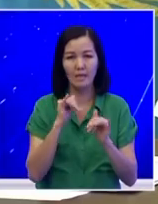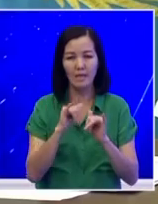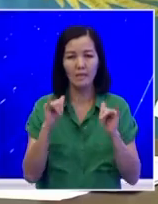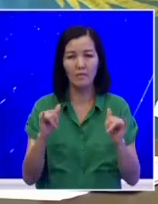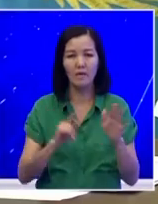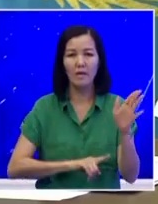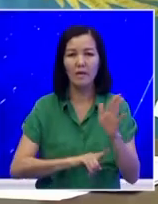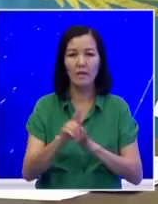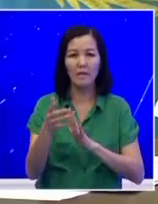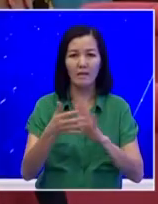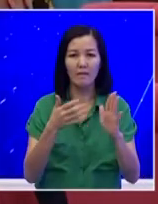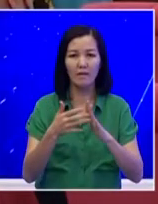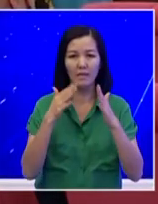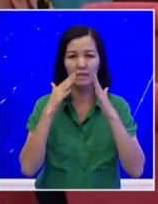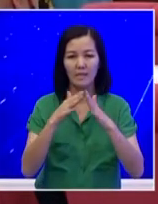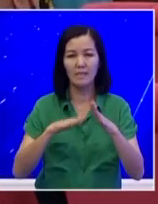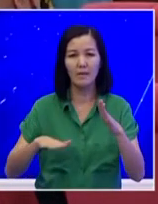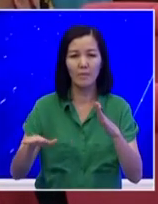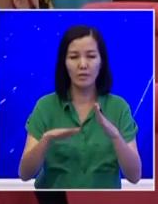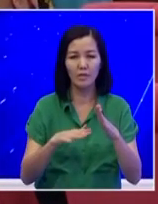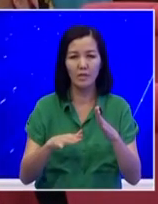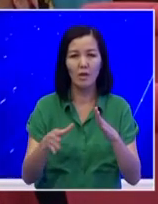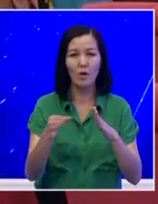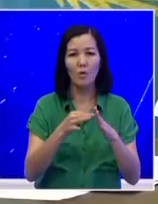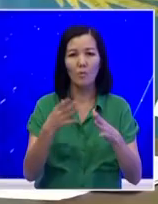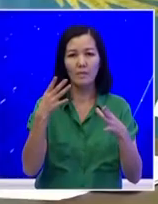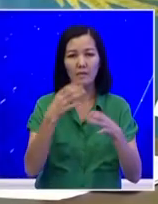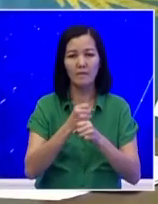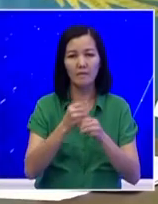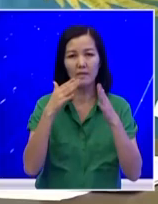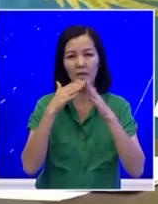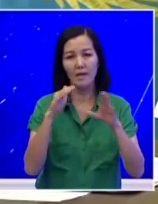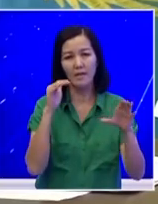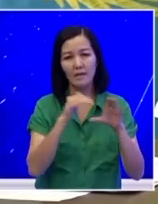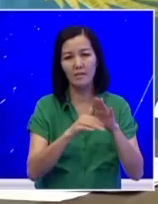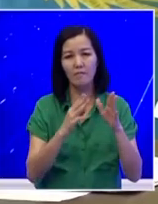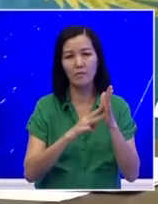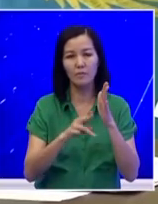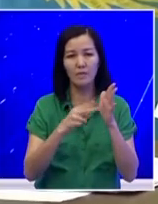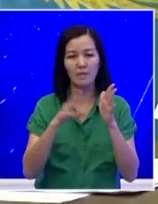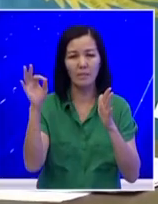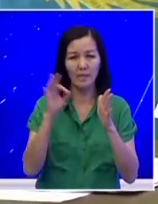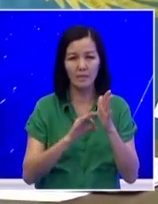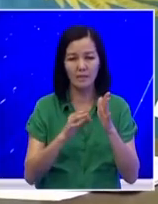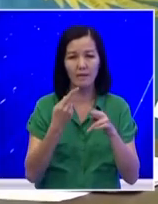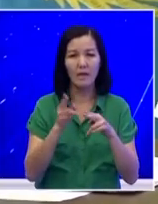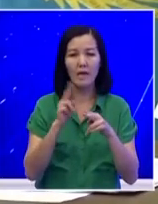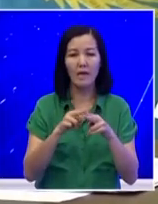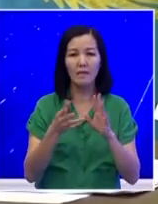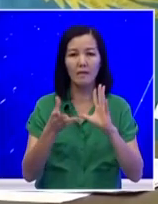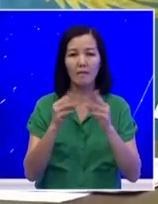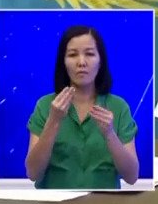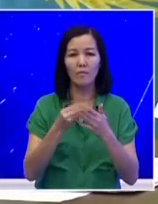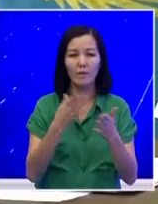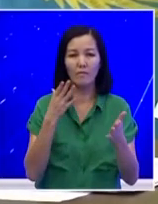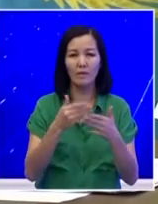и возникает нехватка складских площадей. В области дефицит товарохранилищ составляет 87%. Это и приводит к росту цен